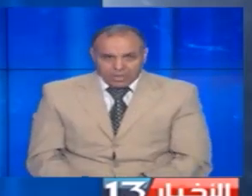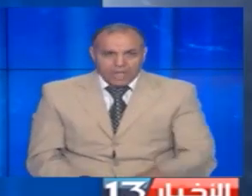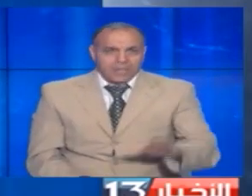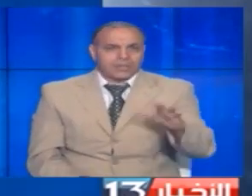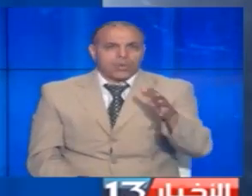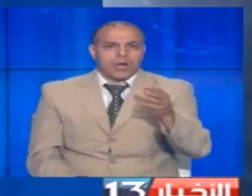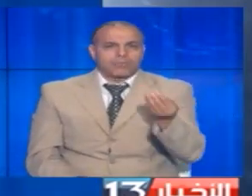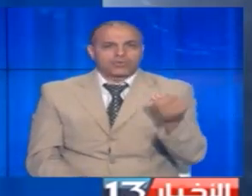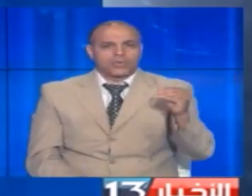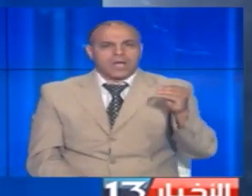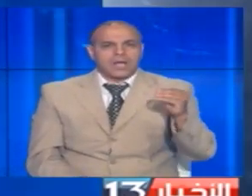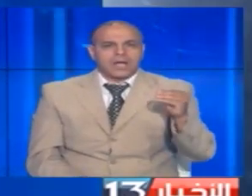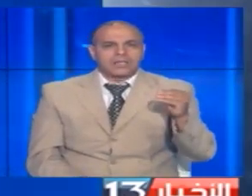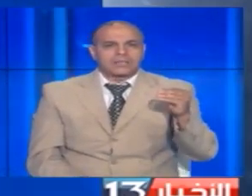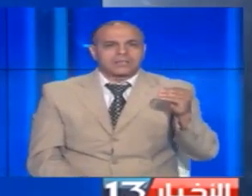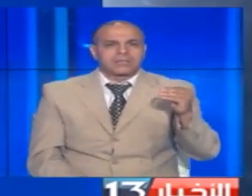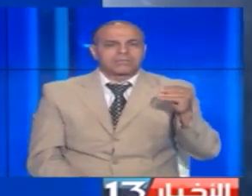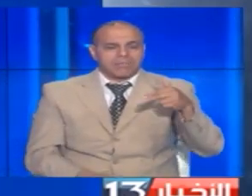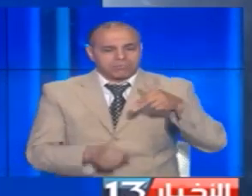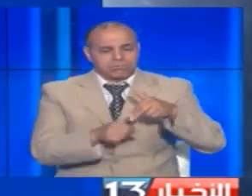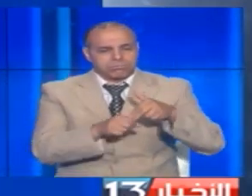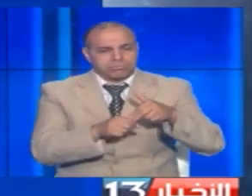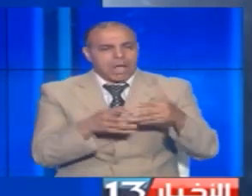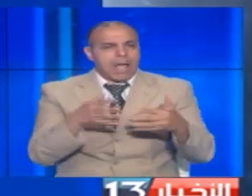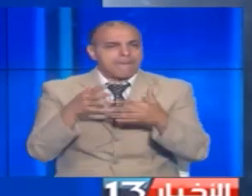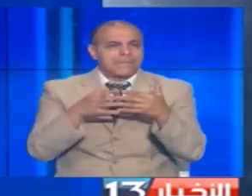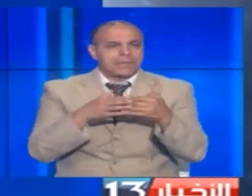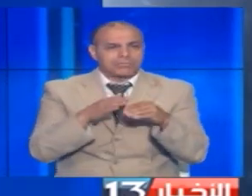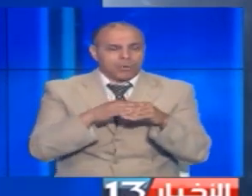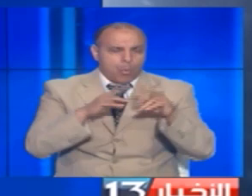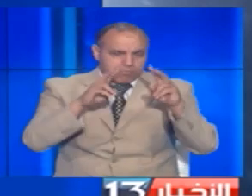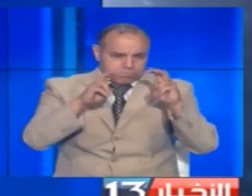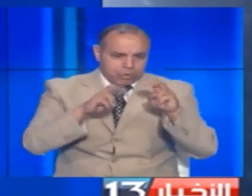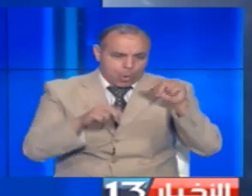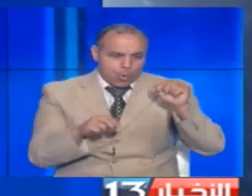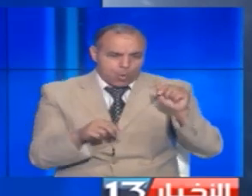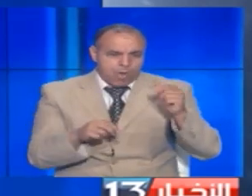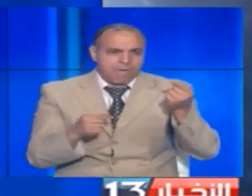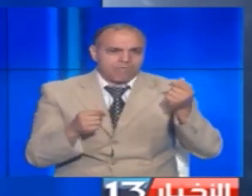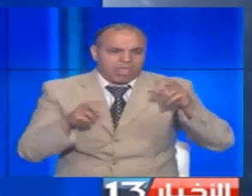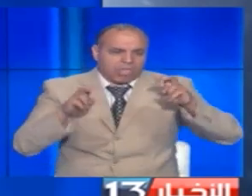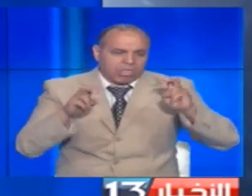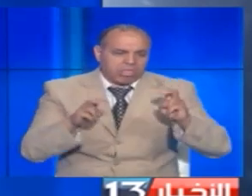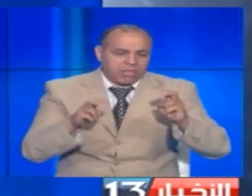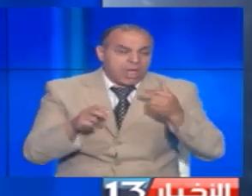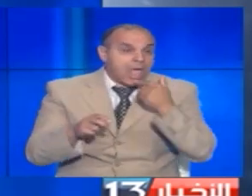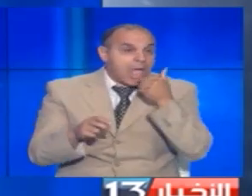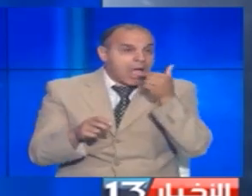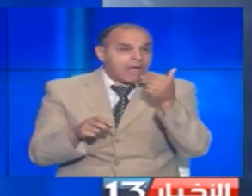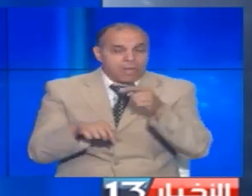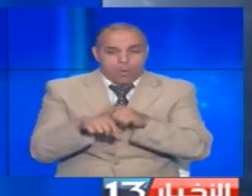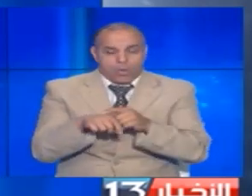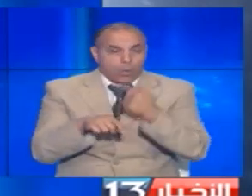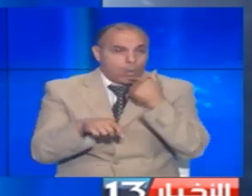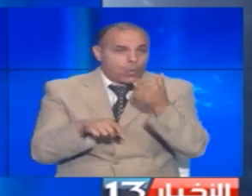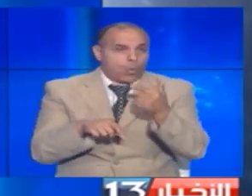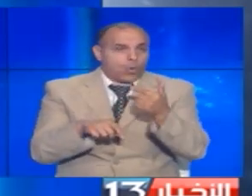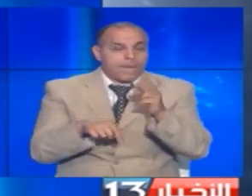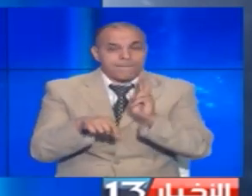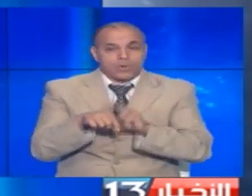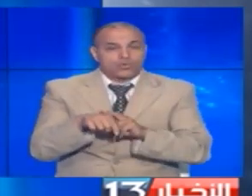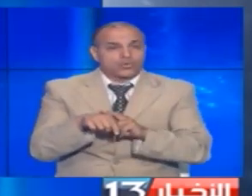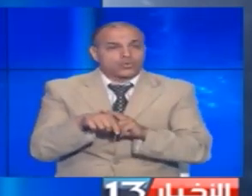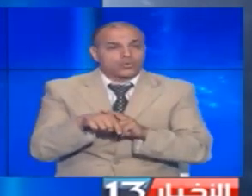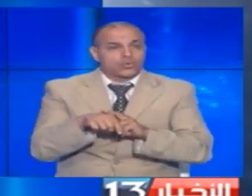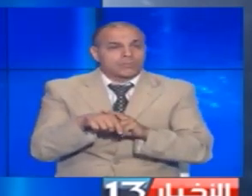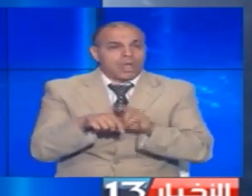توقعات بزياده مخزونات النفط الخام الامريكيه انخفضت اليوم اسعار النفط ياتي هذا في وقت اشار فيه الامين العام